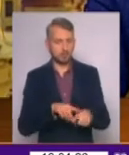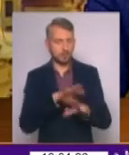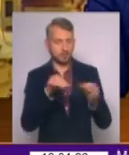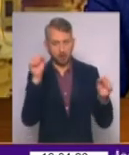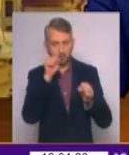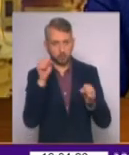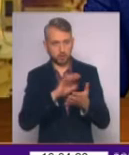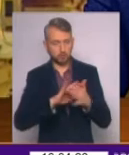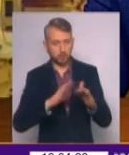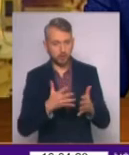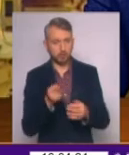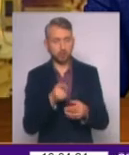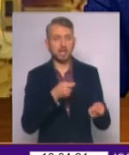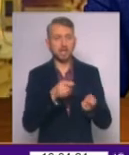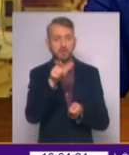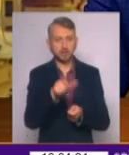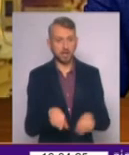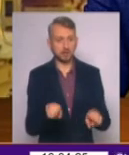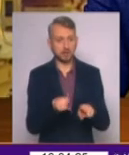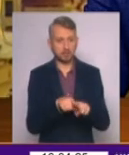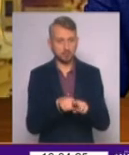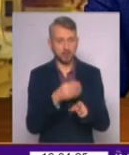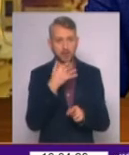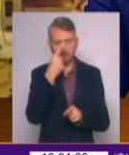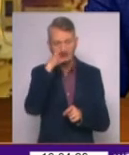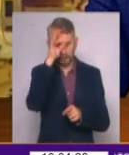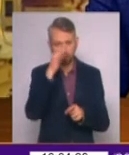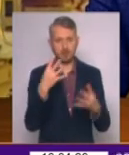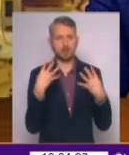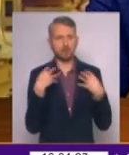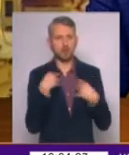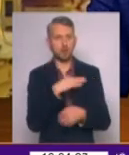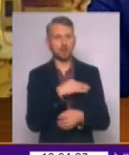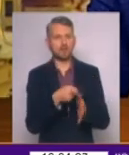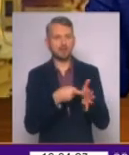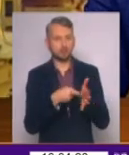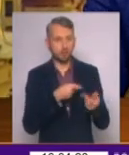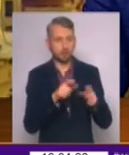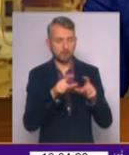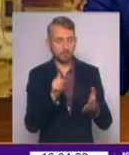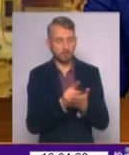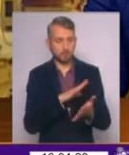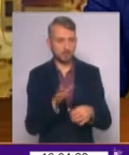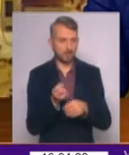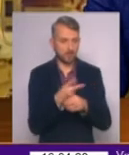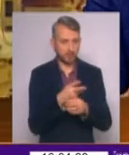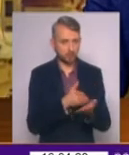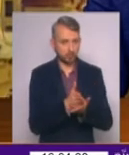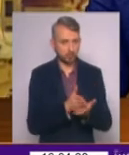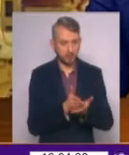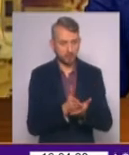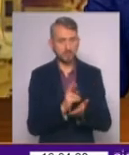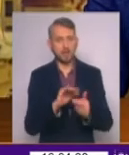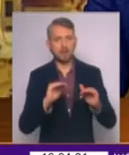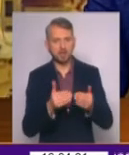абсурдна ситуація. І тоді керівник такий Нацполіції, начальник слідчого управління, мали би бути звільнені з посади. Ну, як